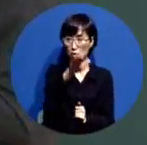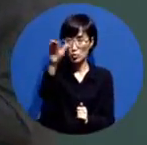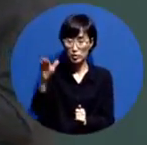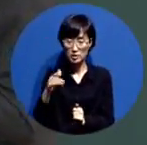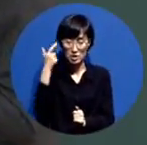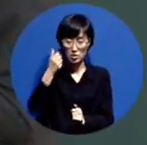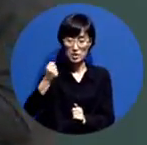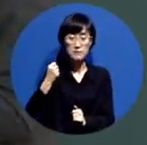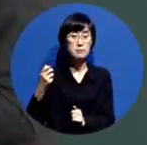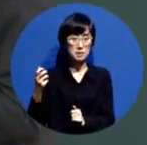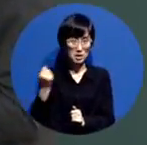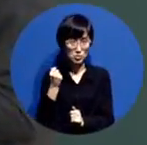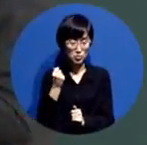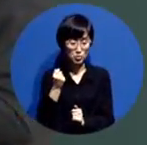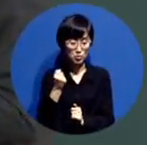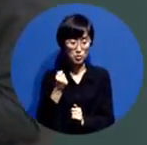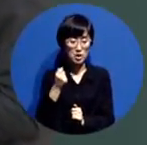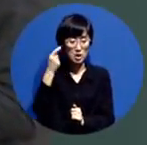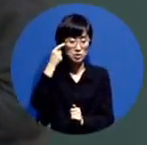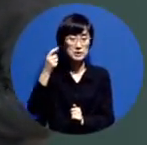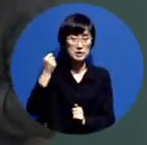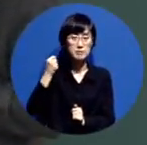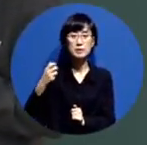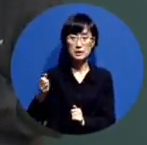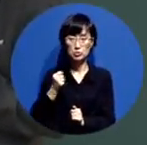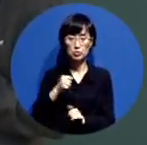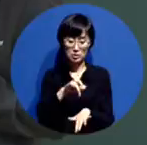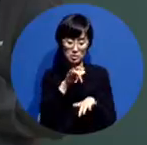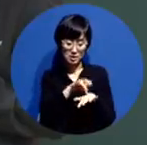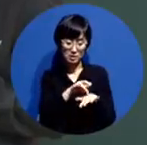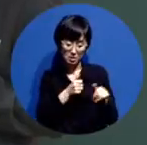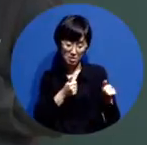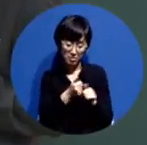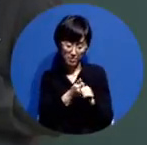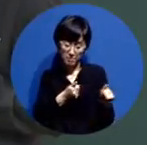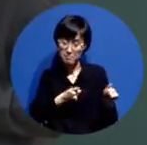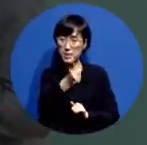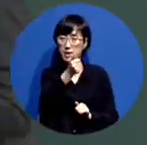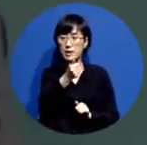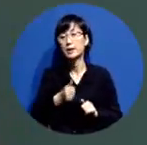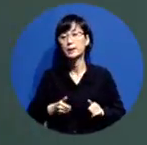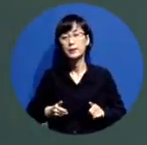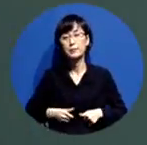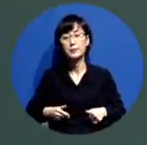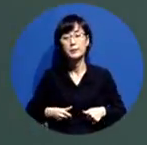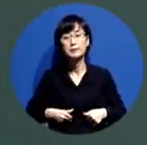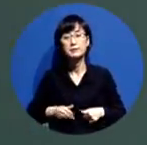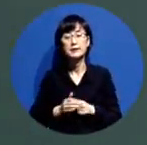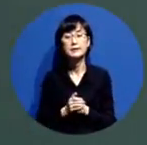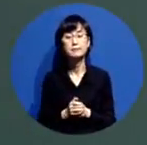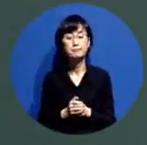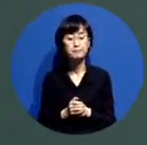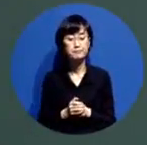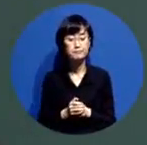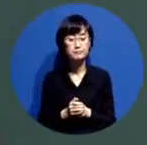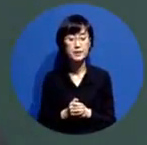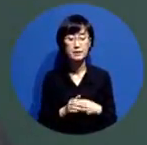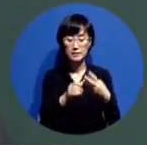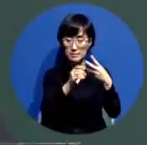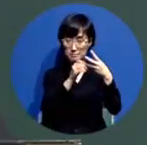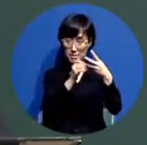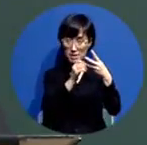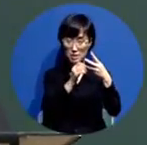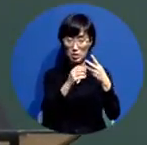이 두 가지를 우리 렘넌트들이 반드시 가져야 된다. 我们的 렘넌트 一定要具备这两点. 그래야 이